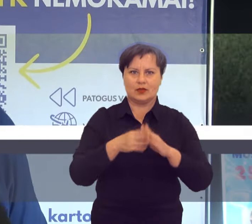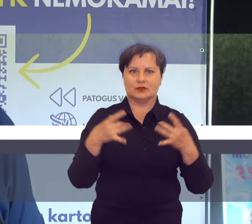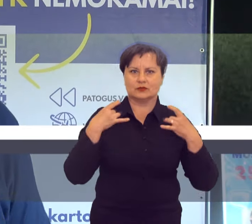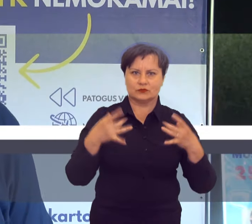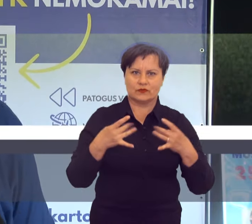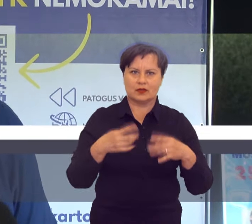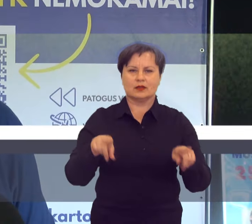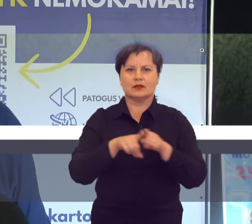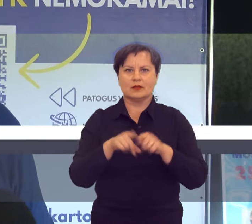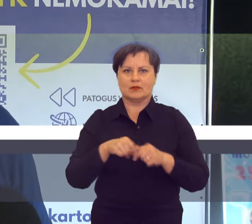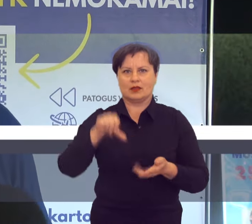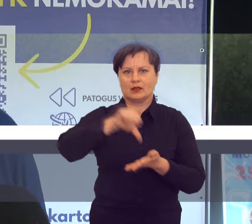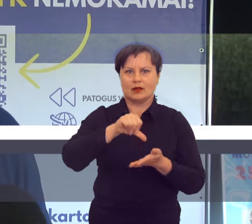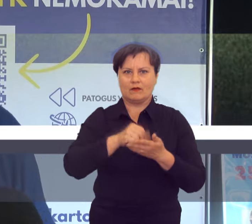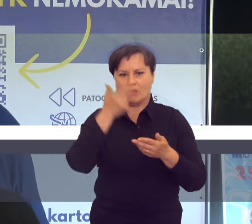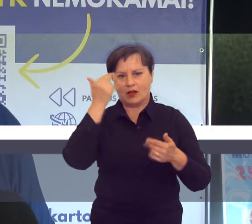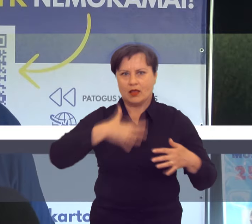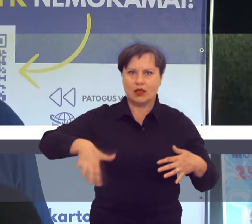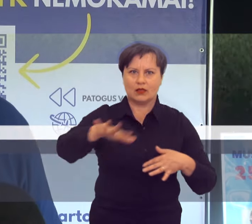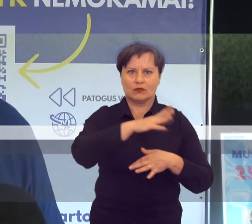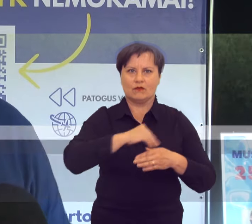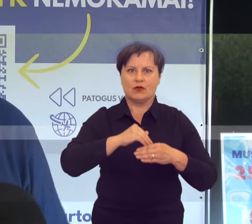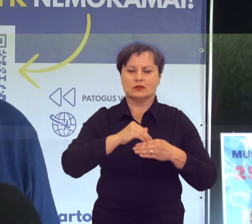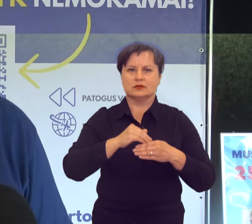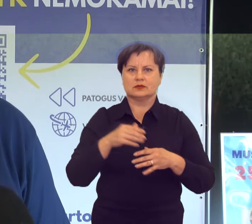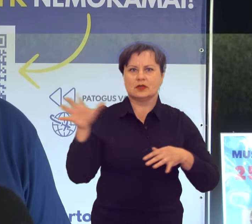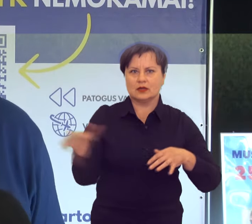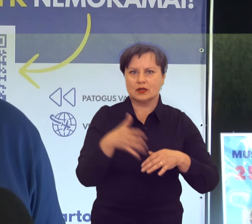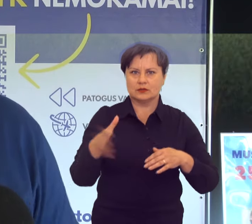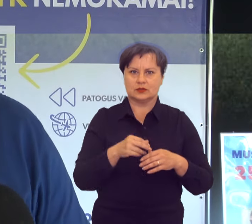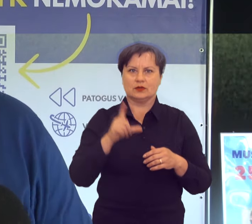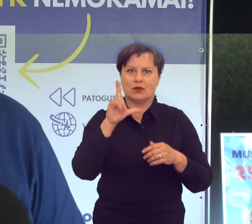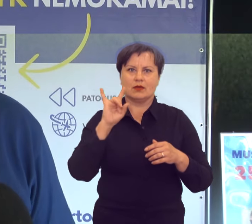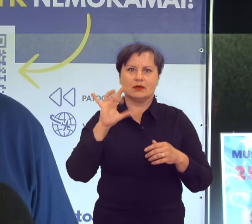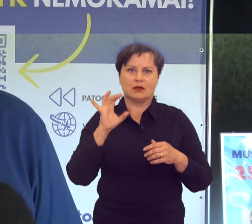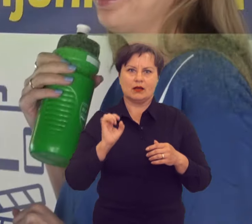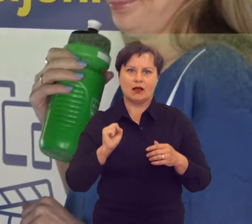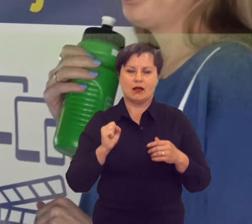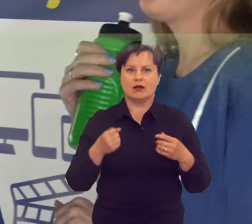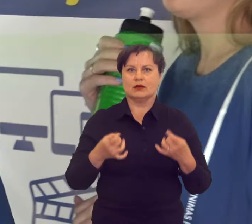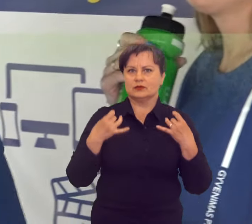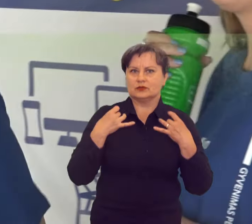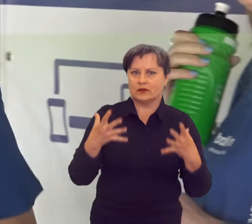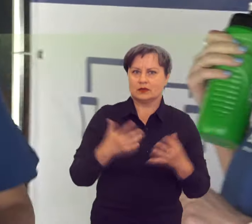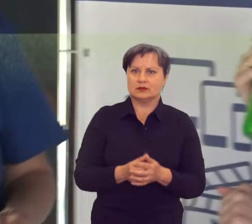regionų krepšinio lygos šventėje, remiame juos ir palaikome visą kaip ir stengiamės būti arčiau žmonių, arčiau bendruomenių.